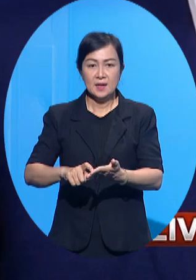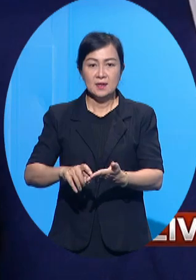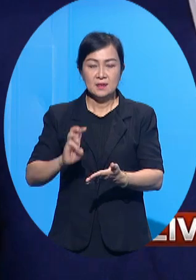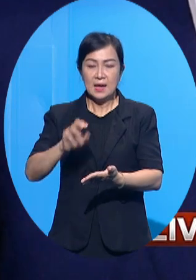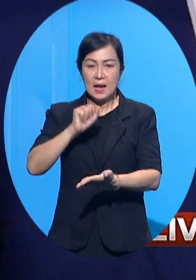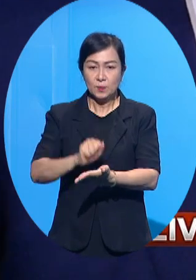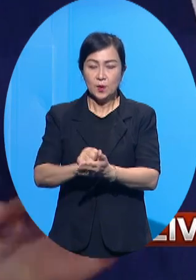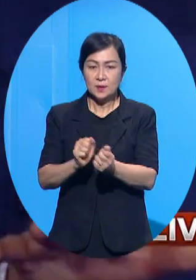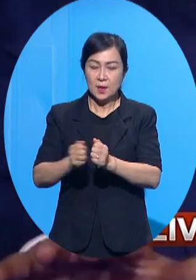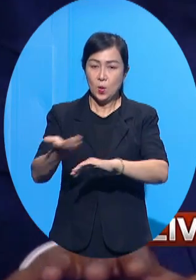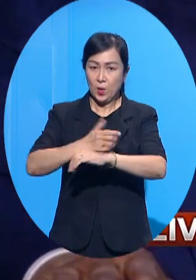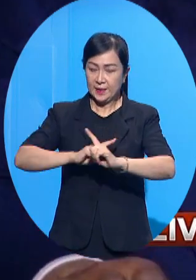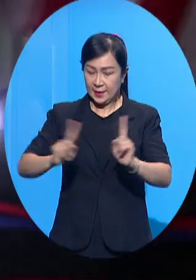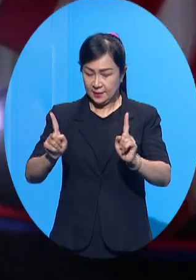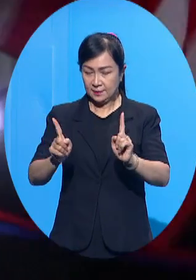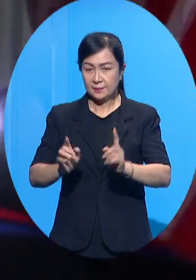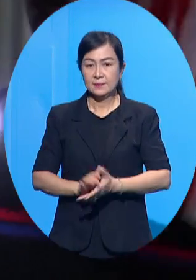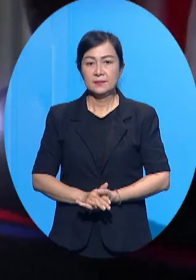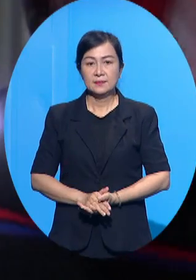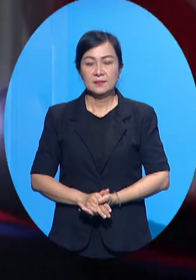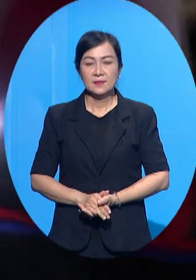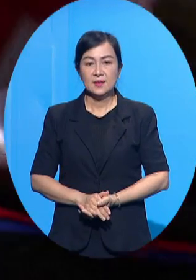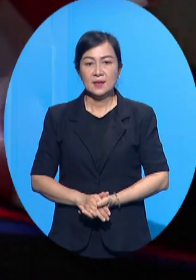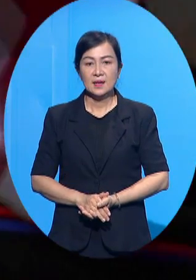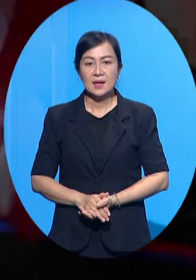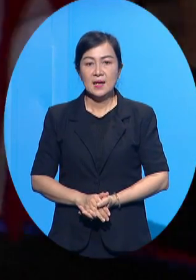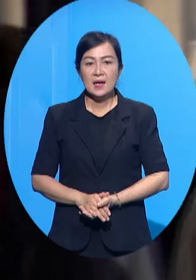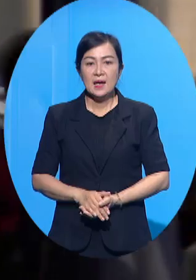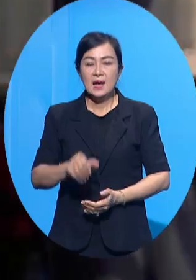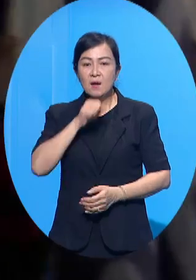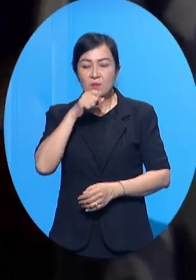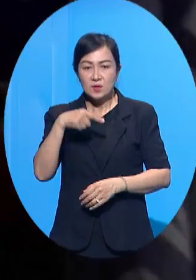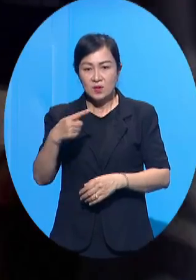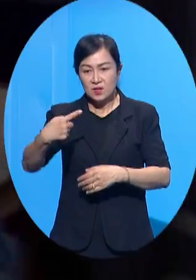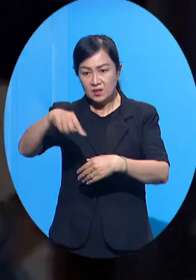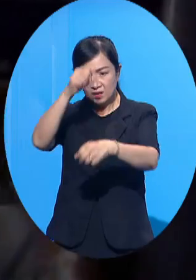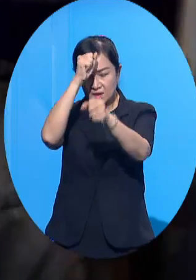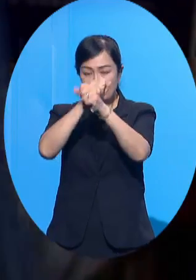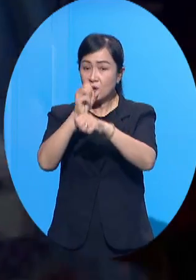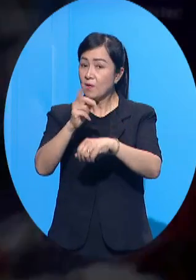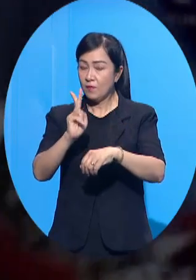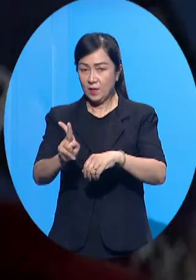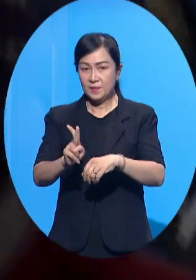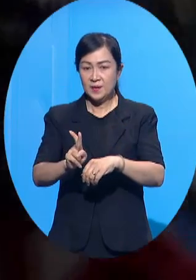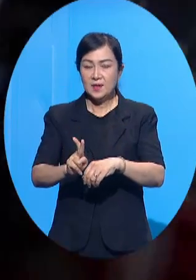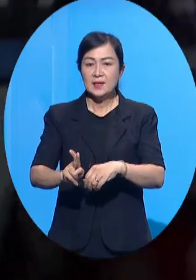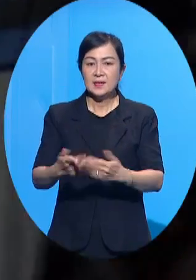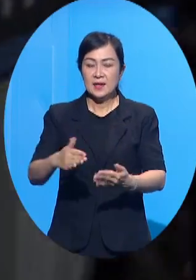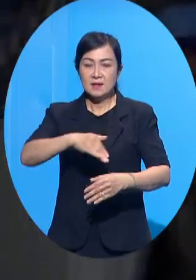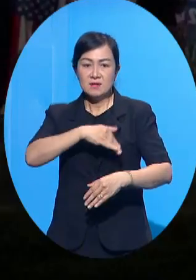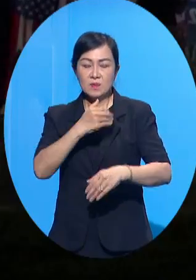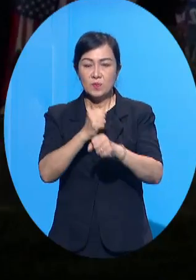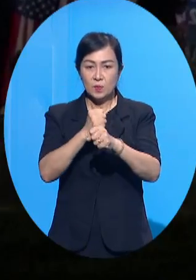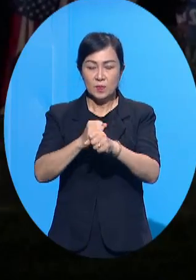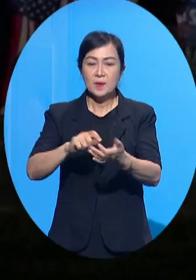thuế đối với các quốc gia khác ứng viên Cộng hòa cũng đề cập đến tình trạng di cư bất hợp pháp cho rằng những người này đang tước đi công việc vốn